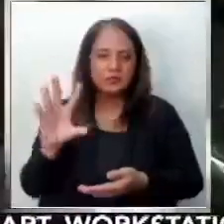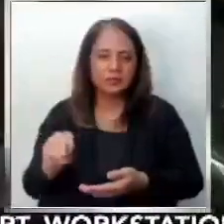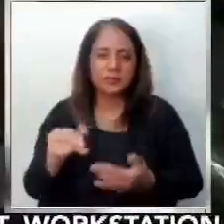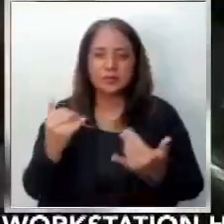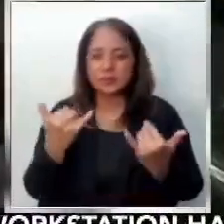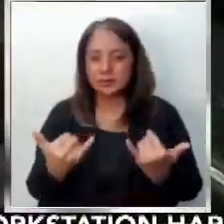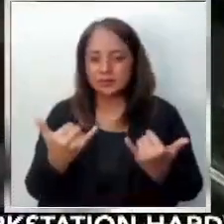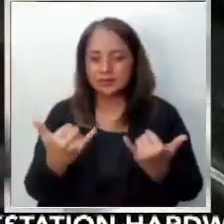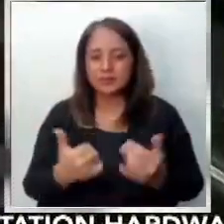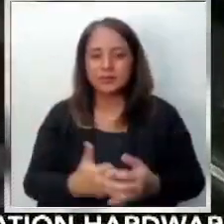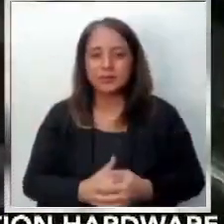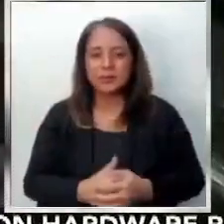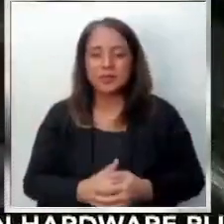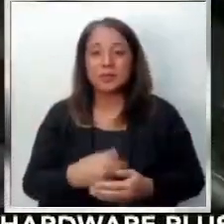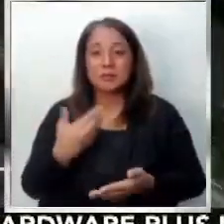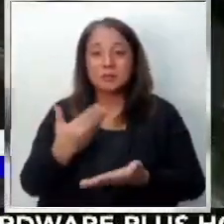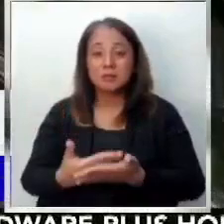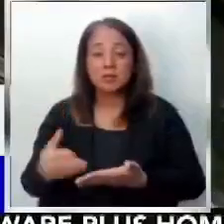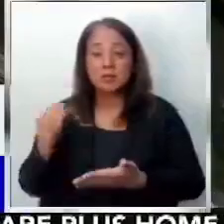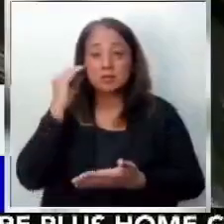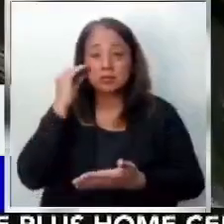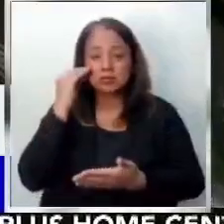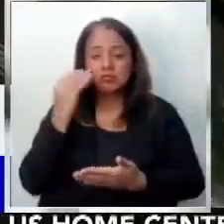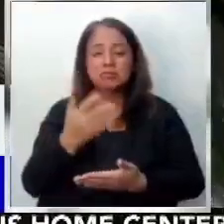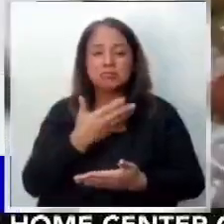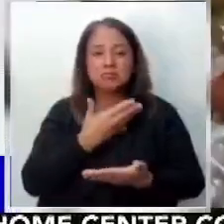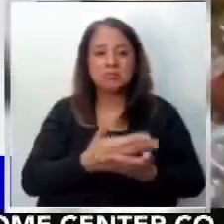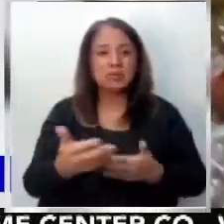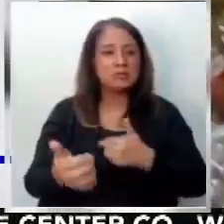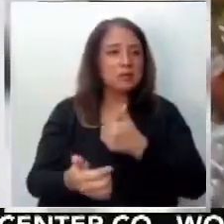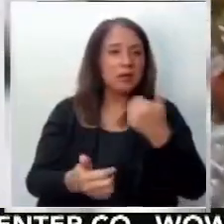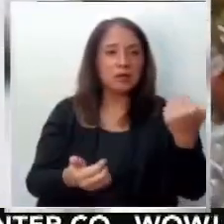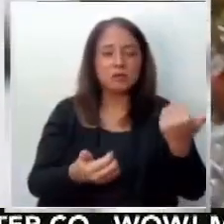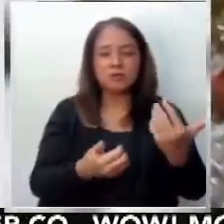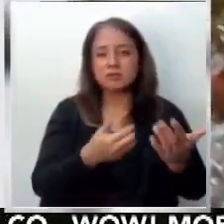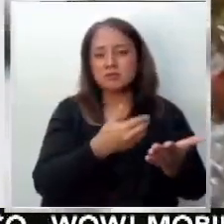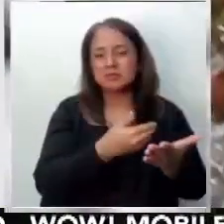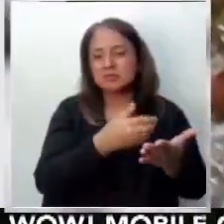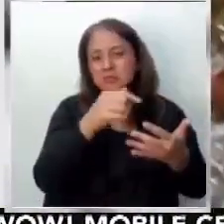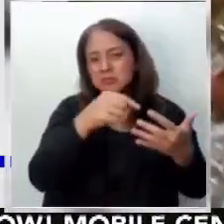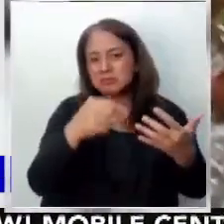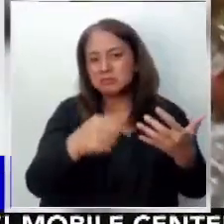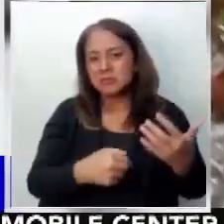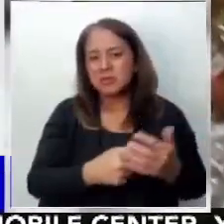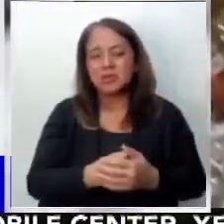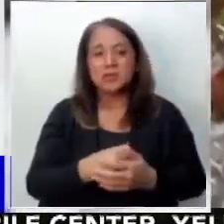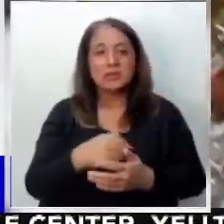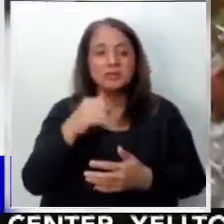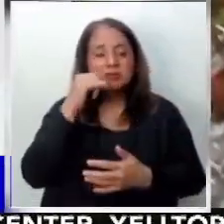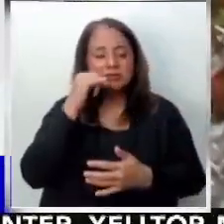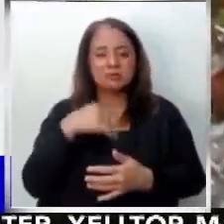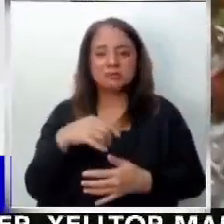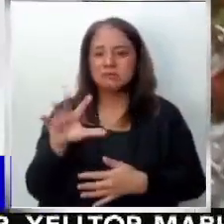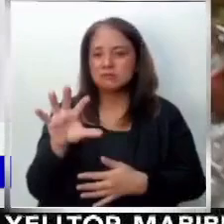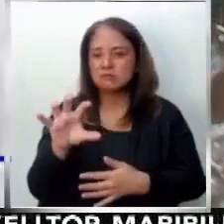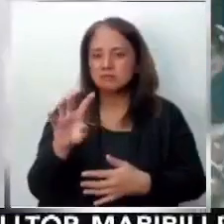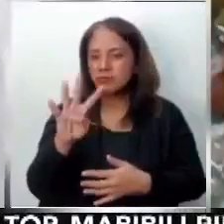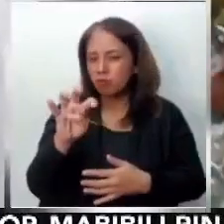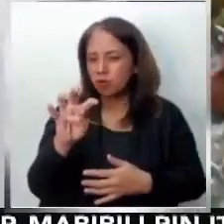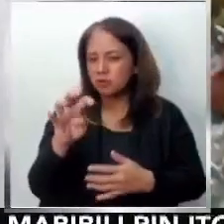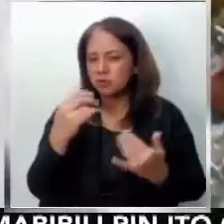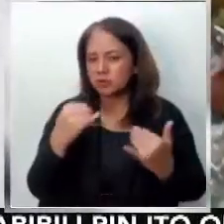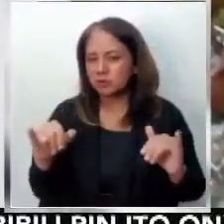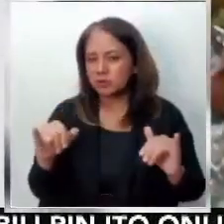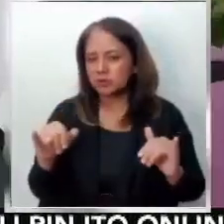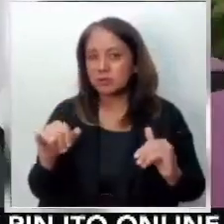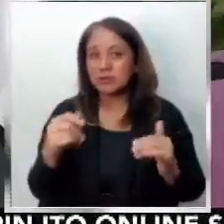na pambili mo lahat ng sibuyas, ibibili mo ng ibang items. Kahapon 400 pa eh. 400 pa ang benta namin, ngayon